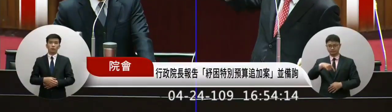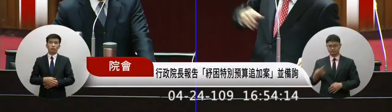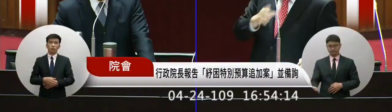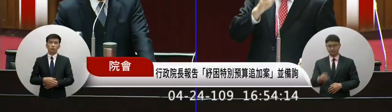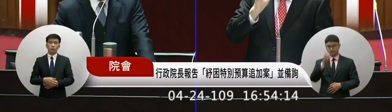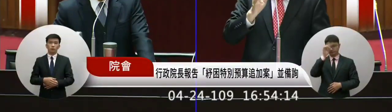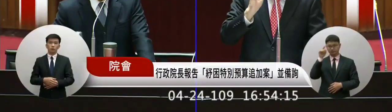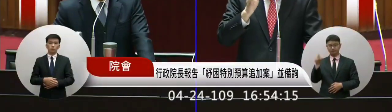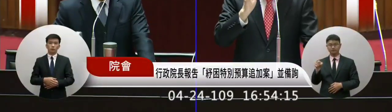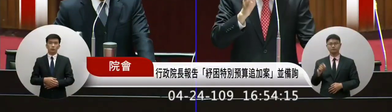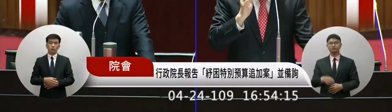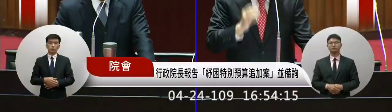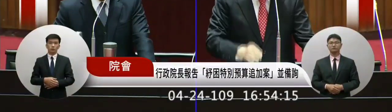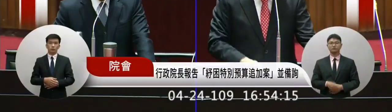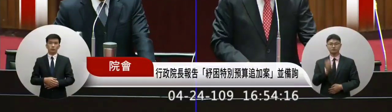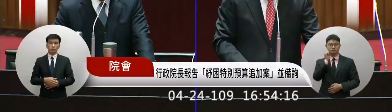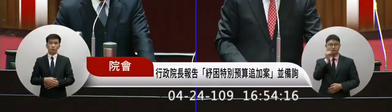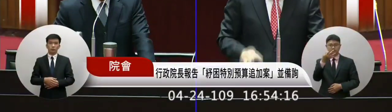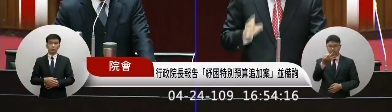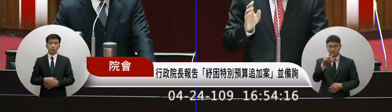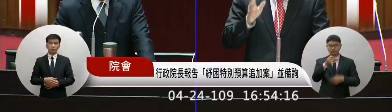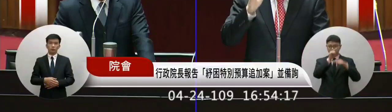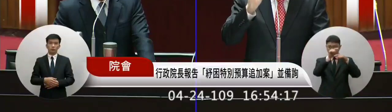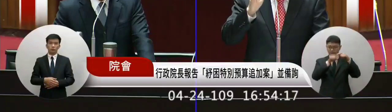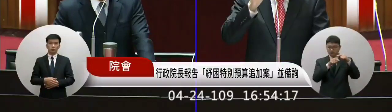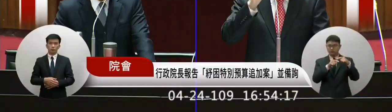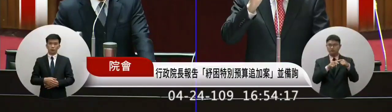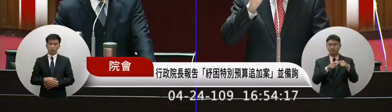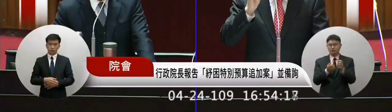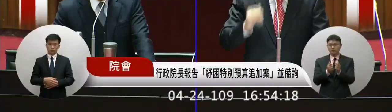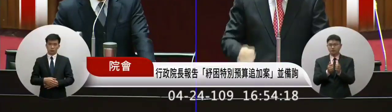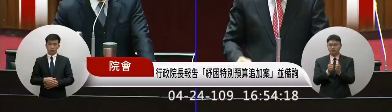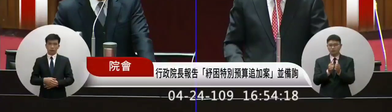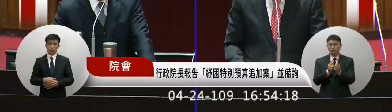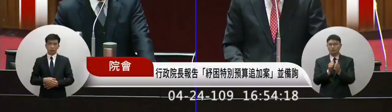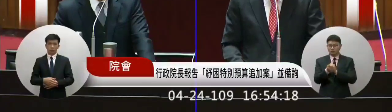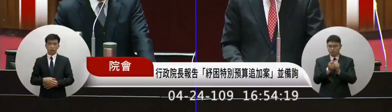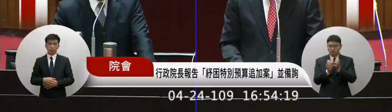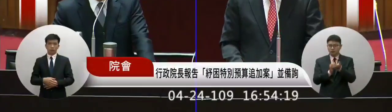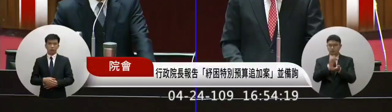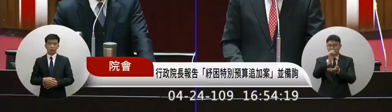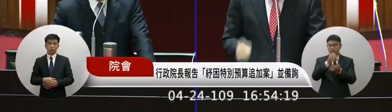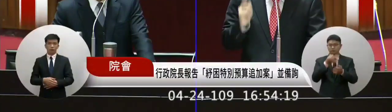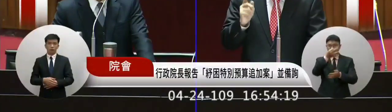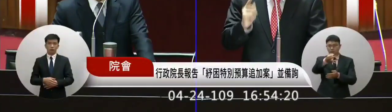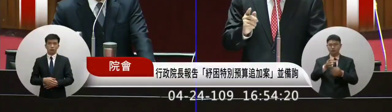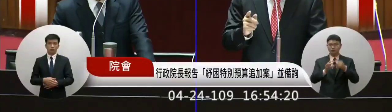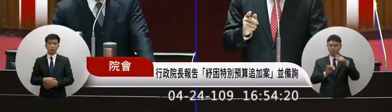哈，现在薪资平均所得缴税率在5%以下的，